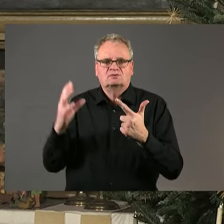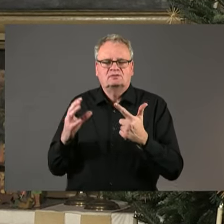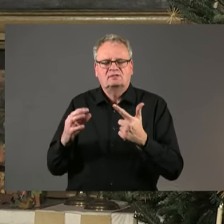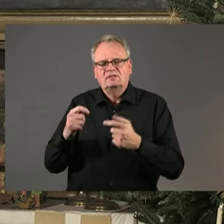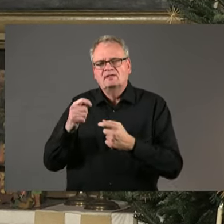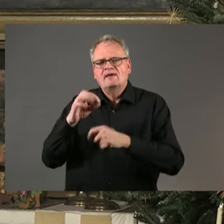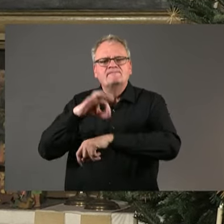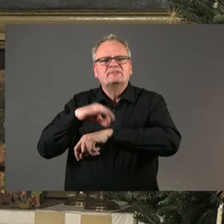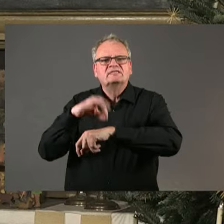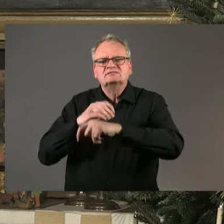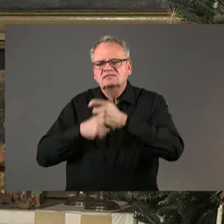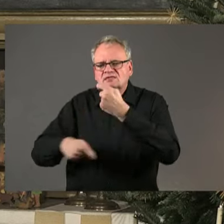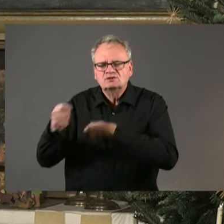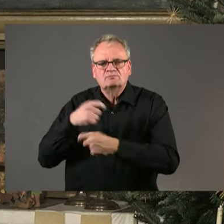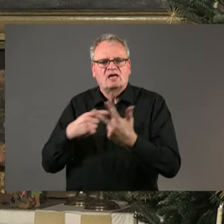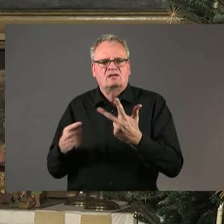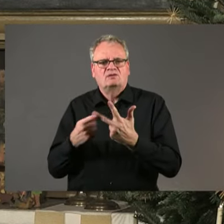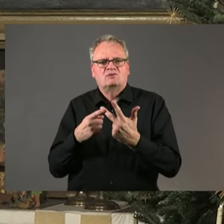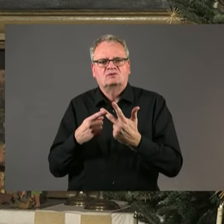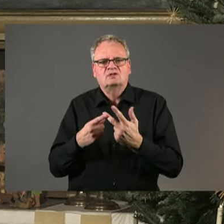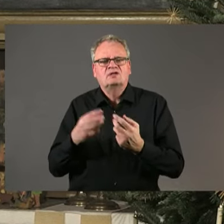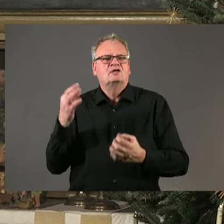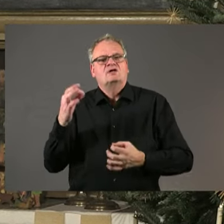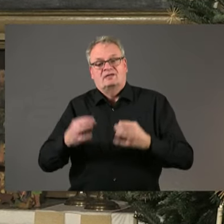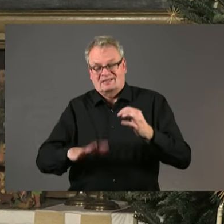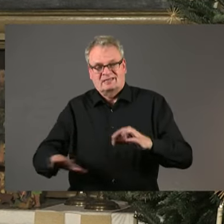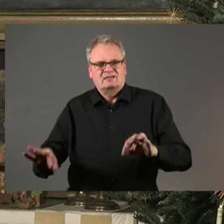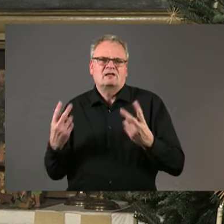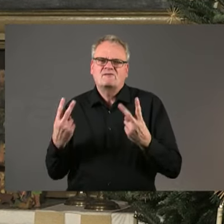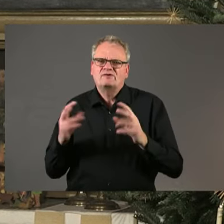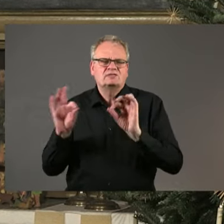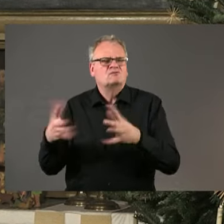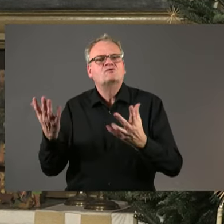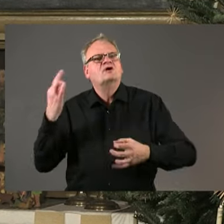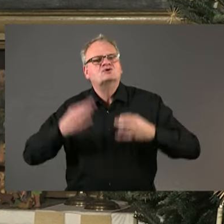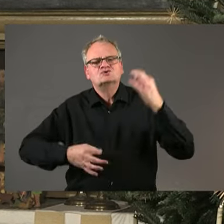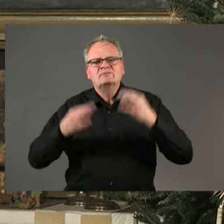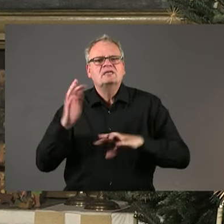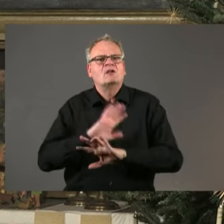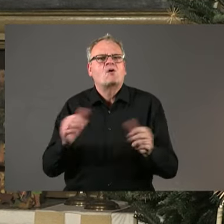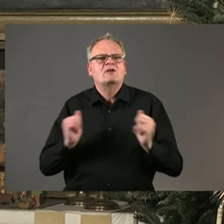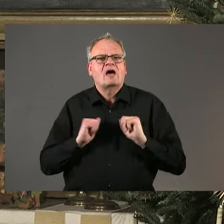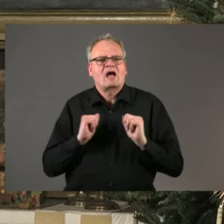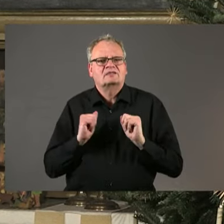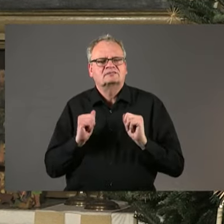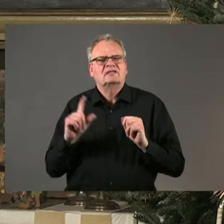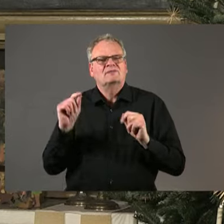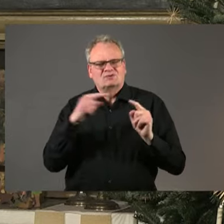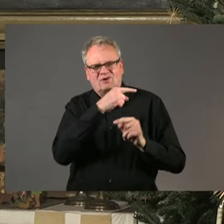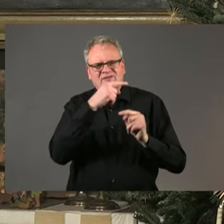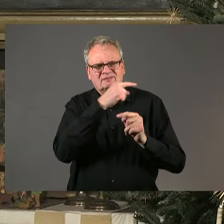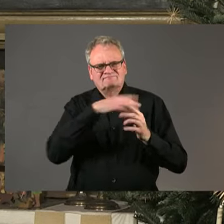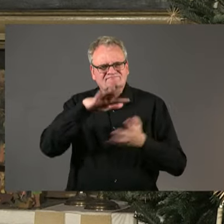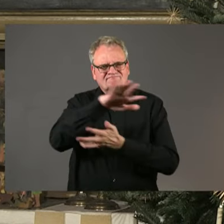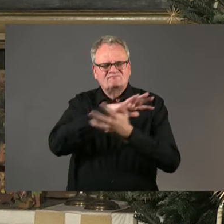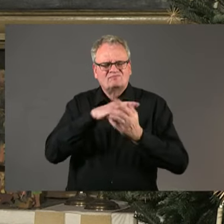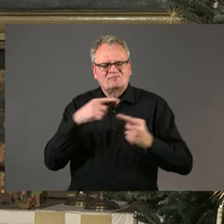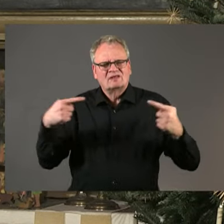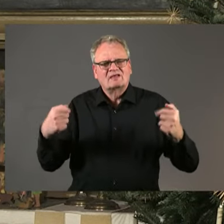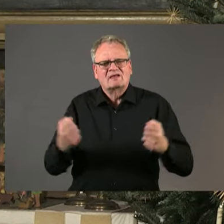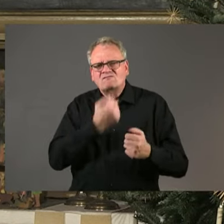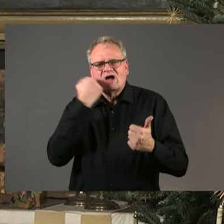medizinische Versorgung, Spielen ohne Angst. Nur so kann der Kreislauf von Gewalt und Gegengewalt